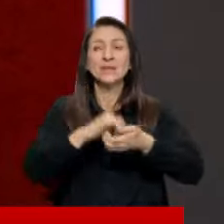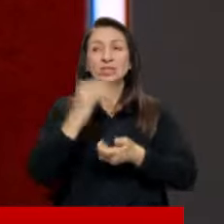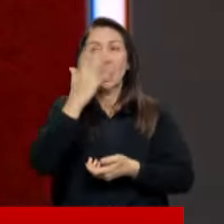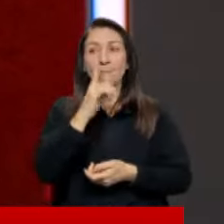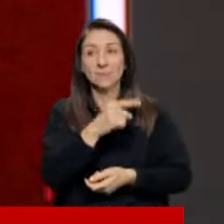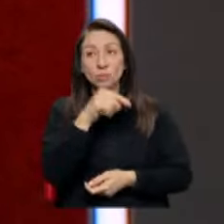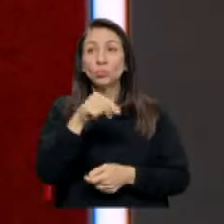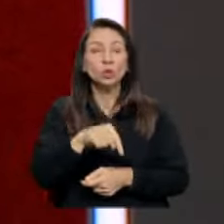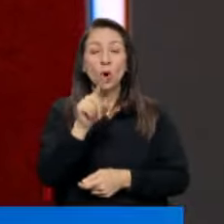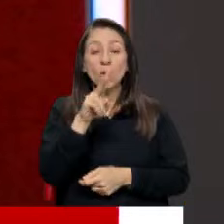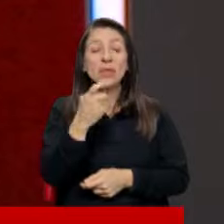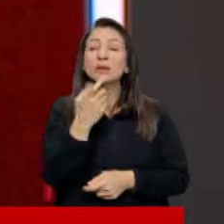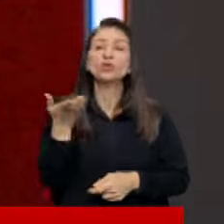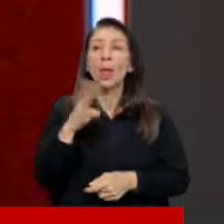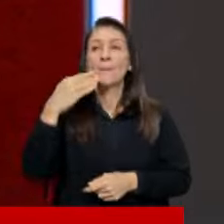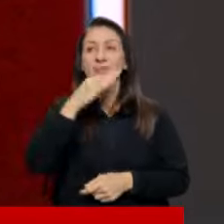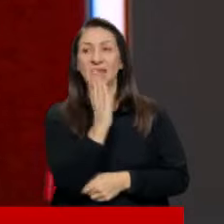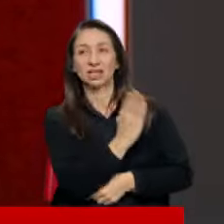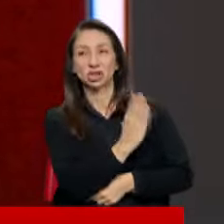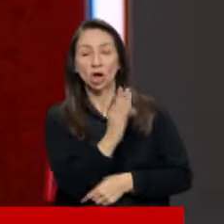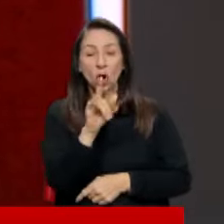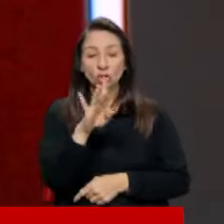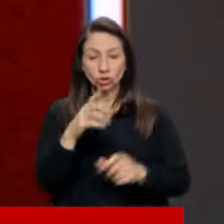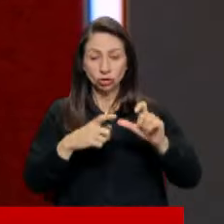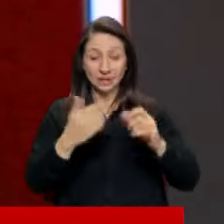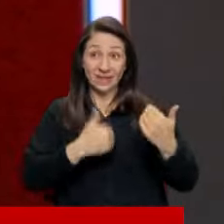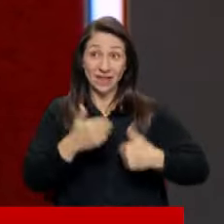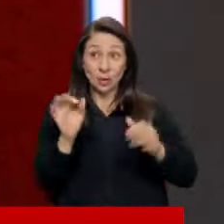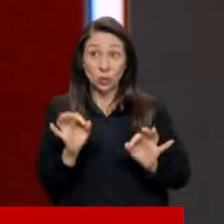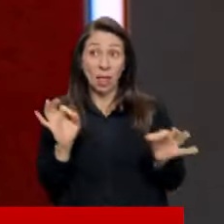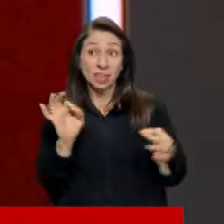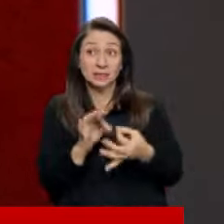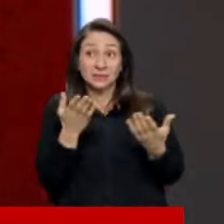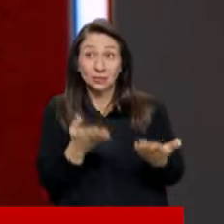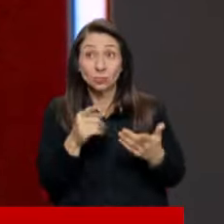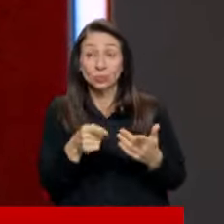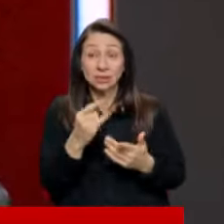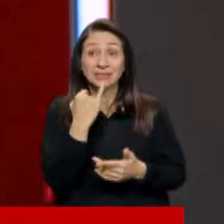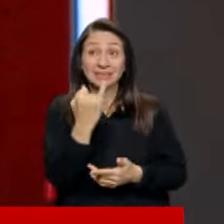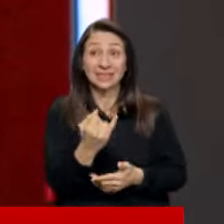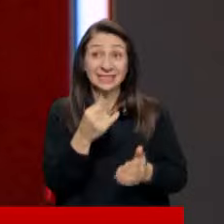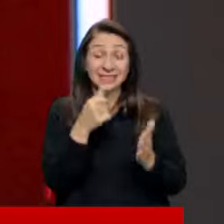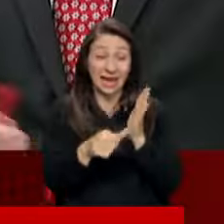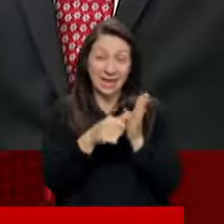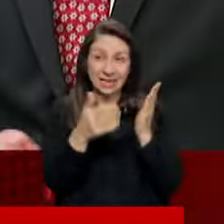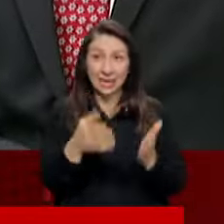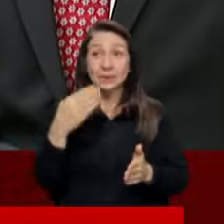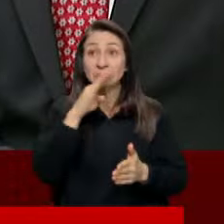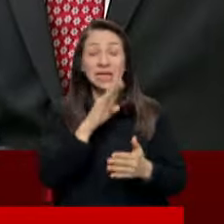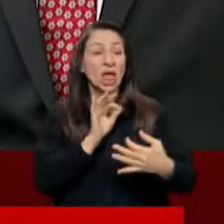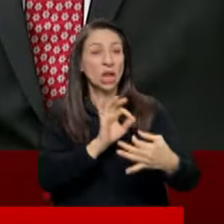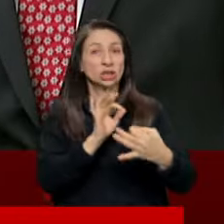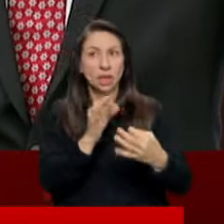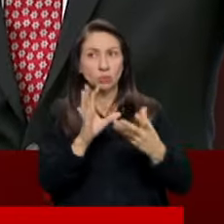Emirlikleri'ndeydi. Bugünse 12 yıl aradan sonra Mısır'a gidecek. 14 Şubat Sevgililer Günü'ne de denk geldi bu ziyaretin yıl dönümü. Mısır'la ilişkilerimiz